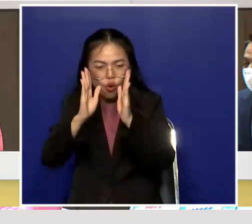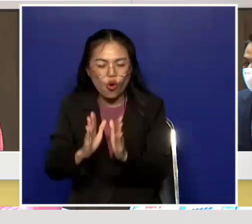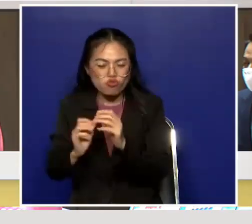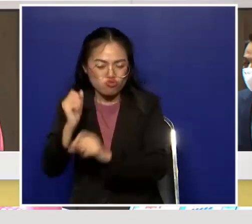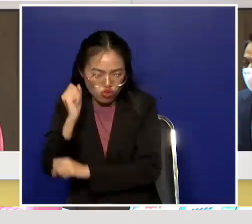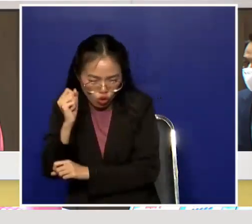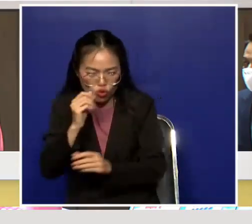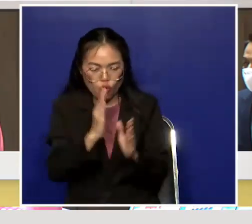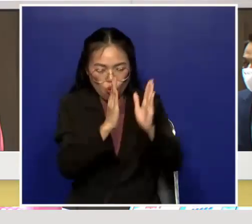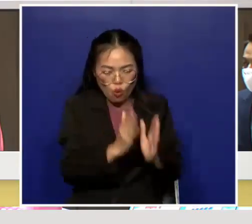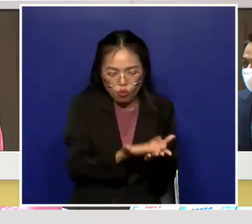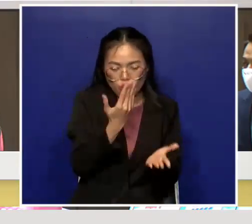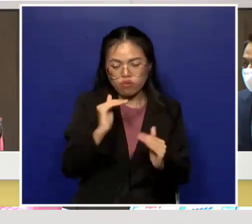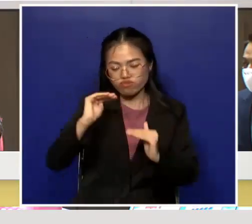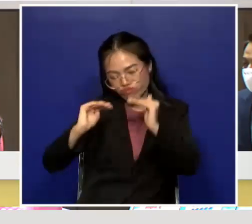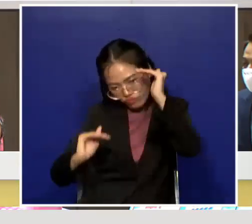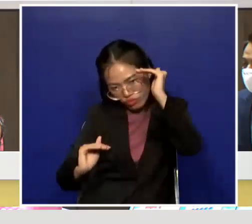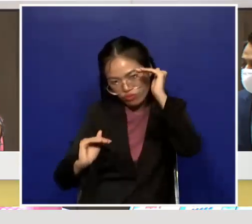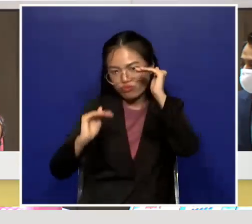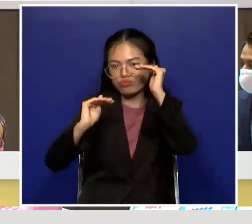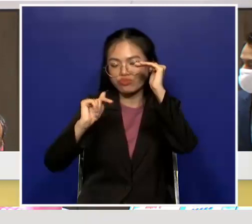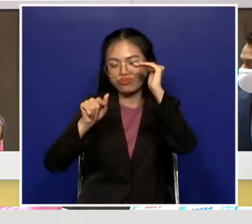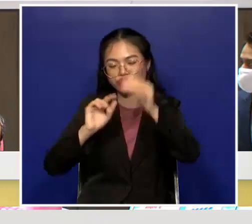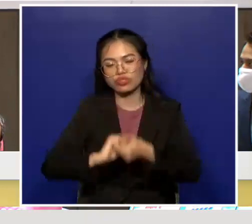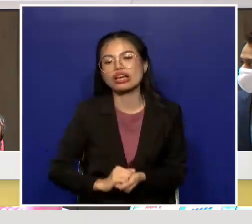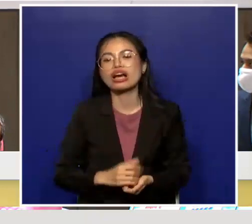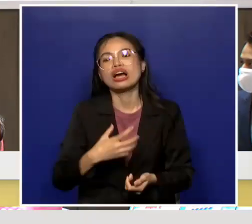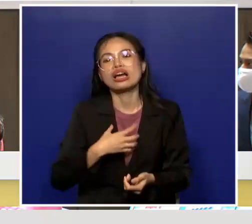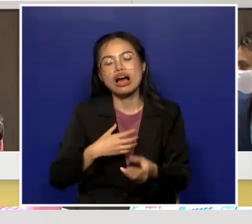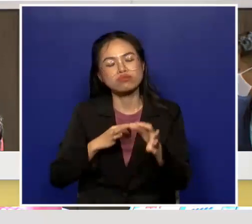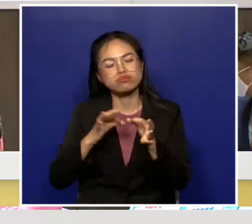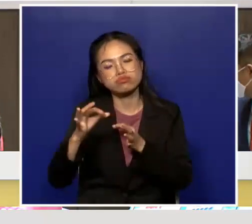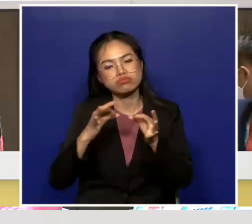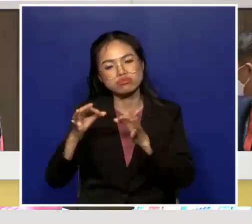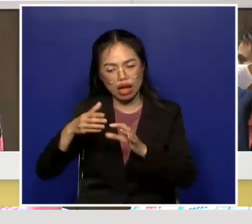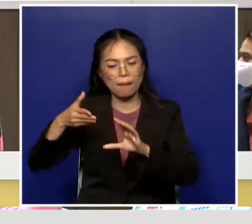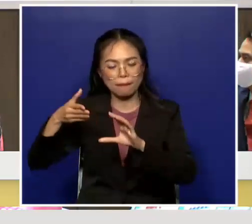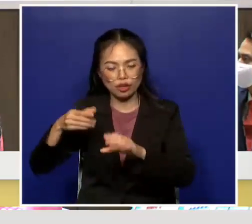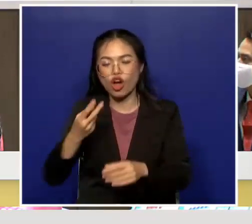ะครับว่าสิ่งที่ผมอยากจะบอกก็คือว่าเอาชัดเจ้าสัวอยู่ไหน